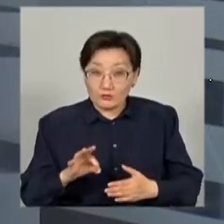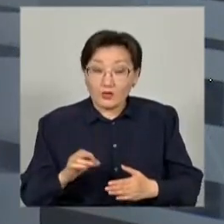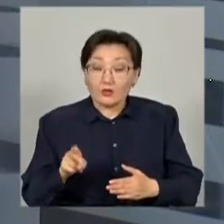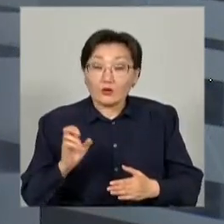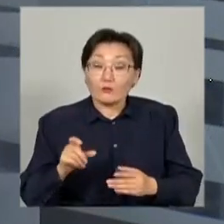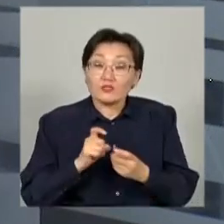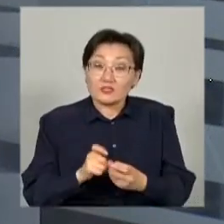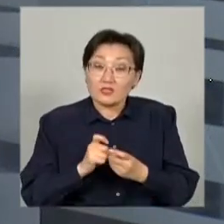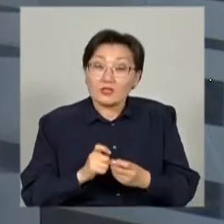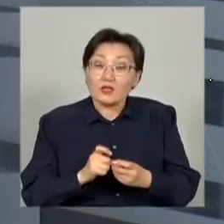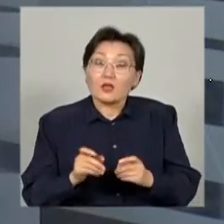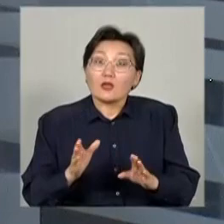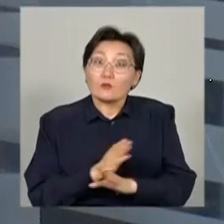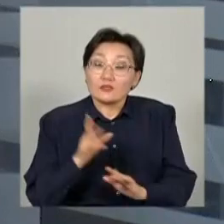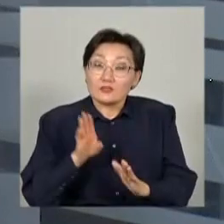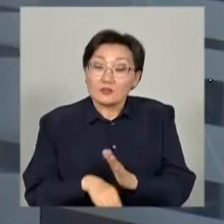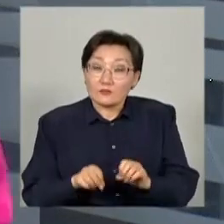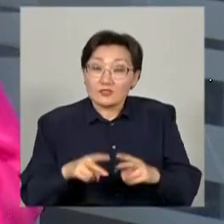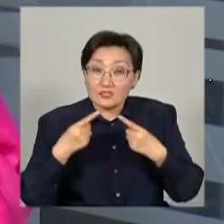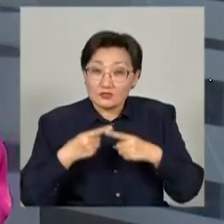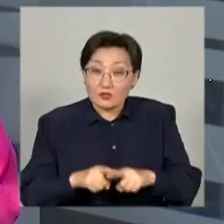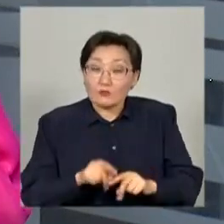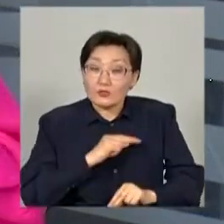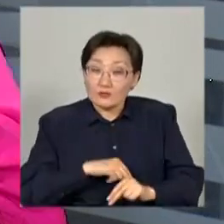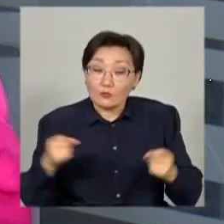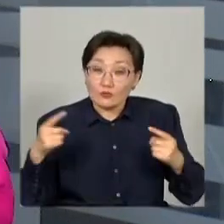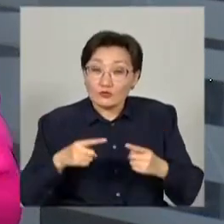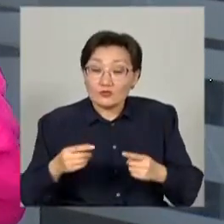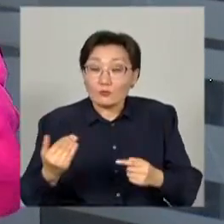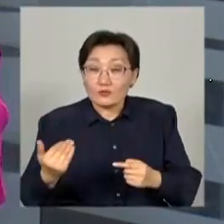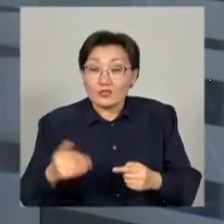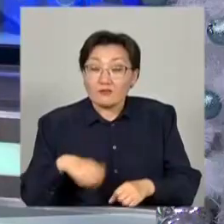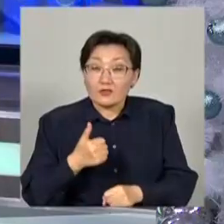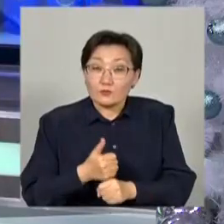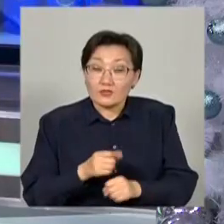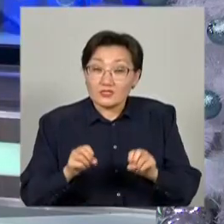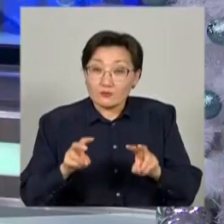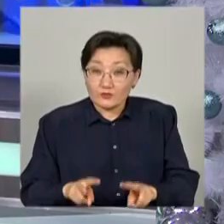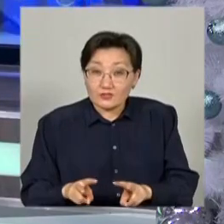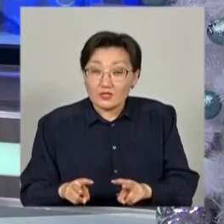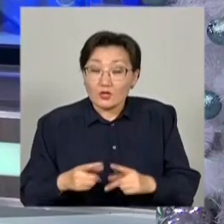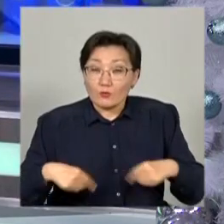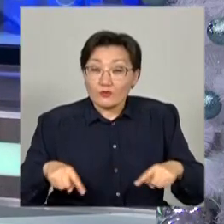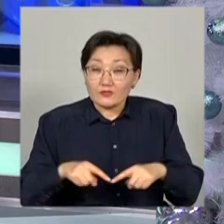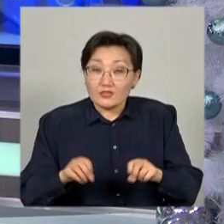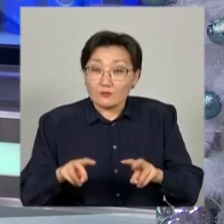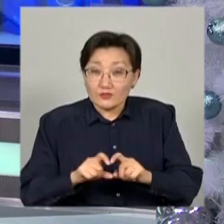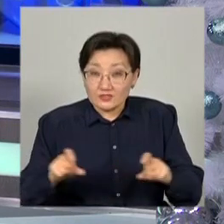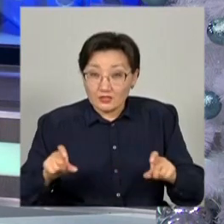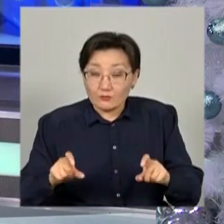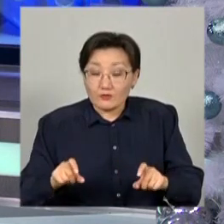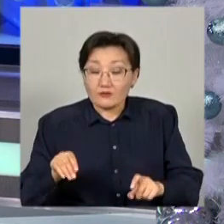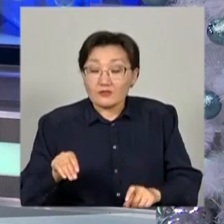будут бороться с непогодой и сколько спецтехники задействуют, узнаем у главного специалиста отдела профильного управления